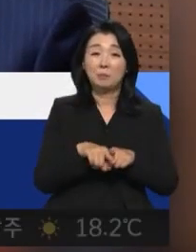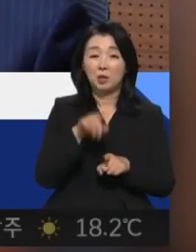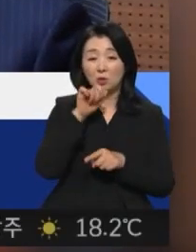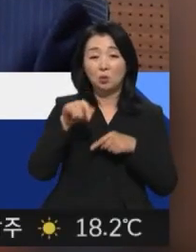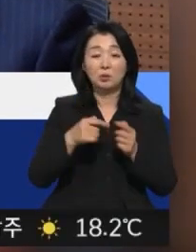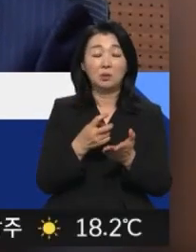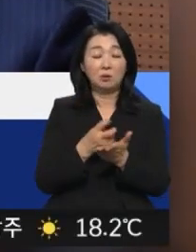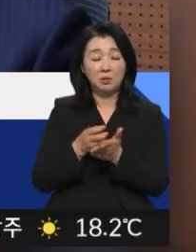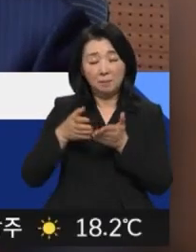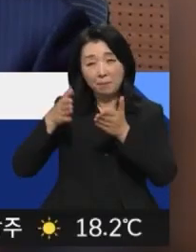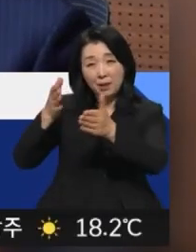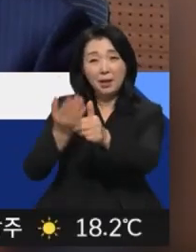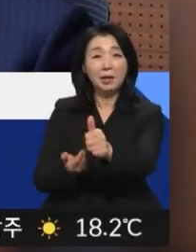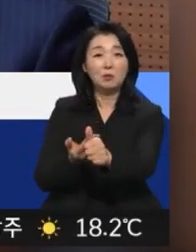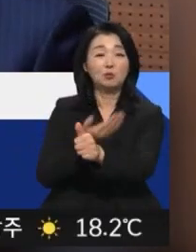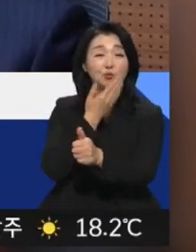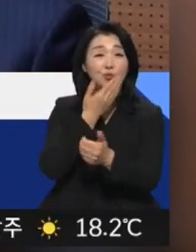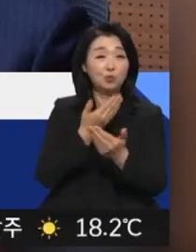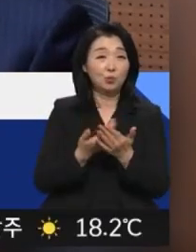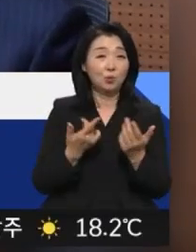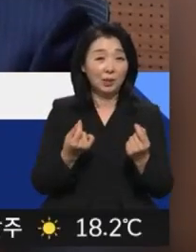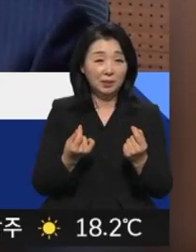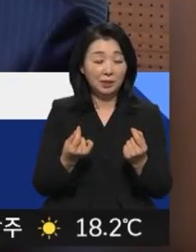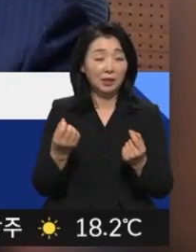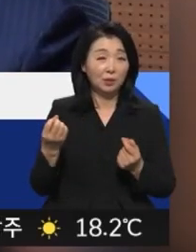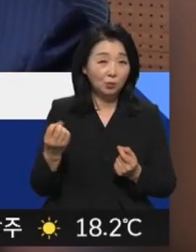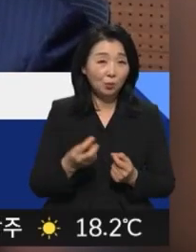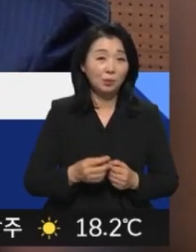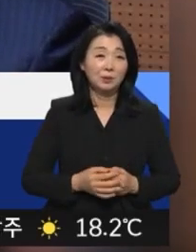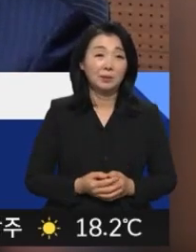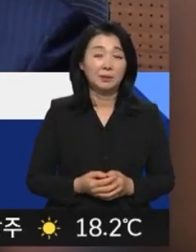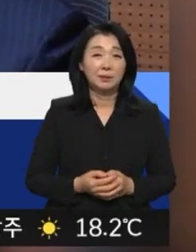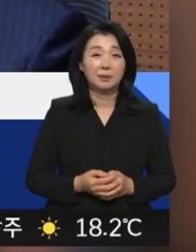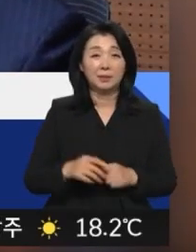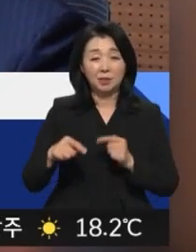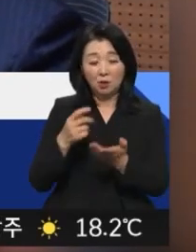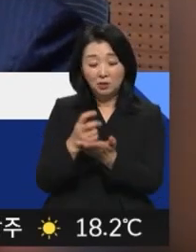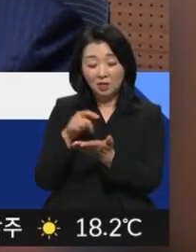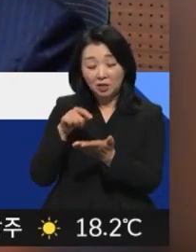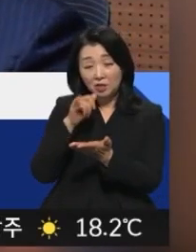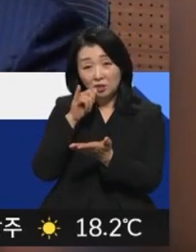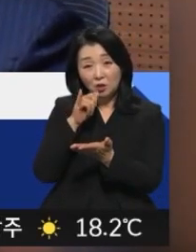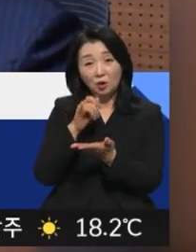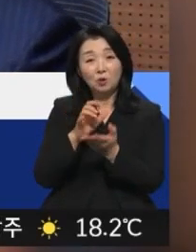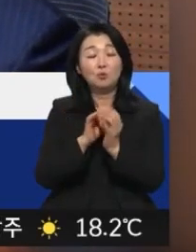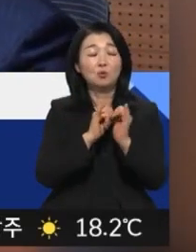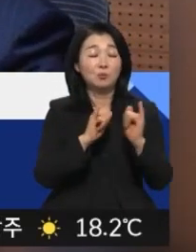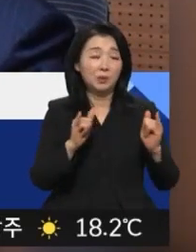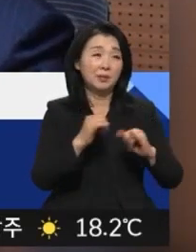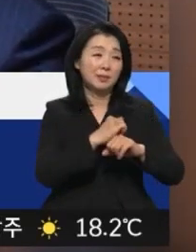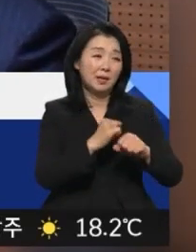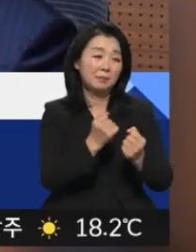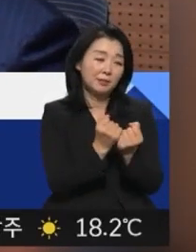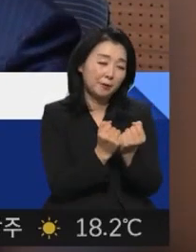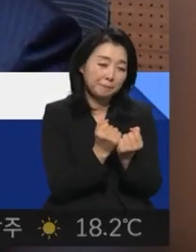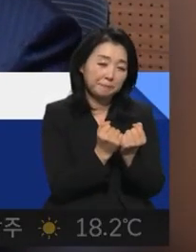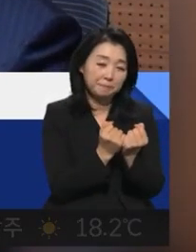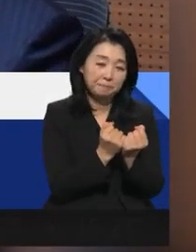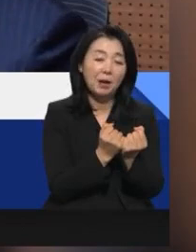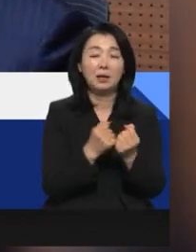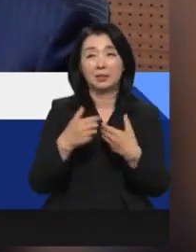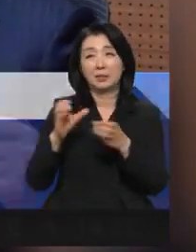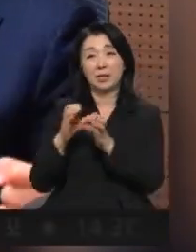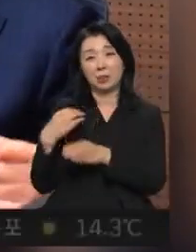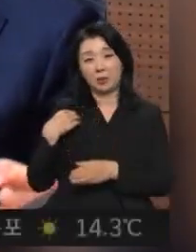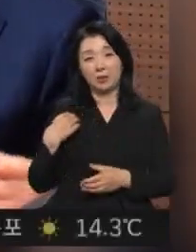좋은 방향을 제시하는 게 당연히 중요하지만 네. 그걸 앞장서서 이제 들고 가서 국민 여론을 만들고 국민들을 설득하고 하는 건 당의